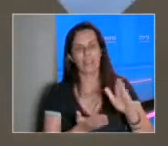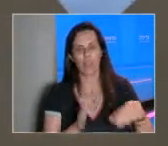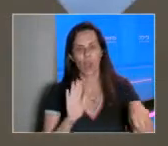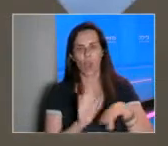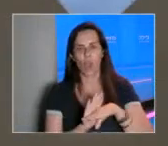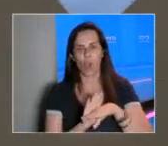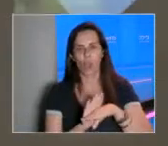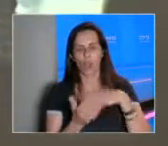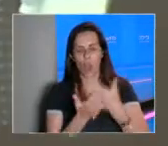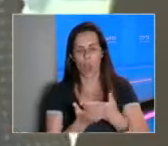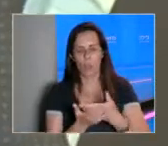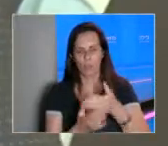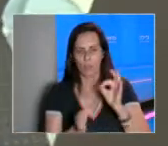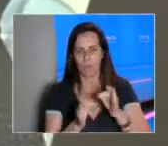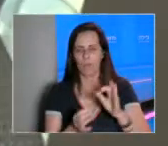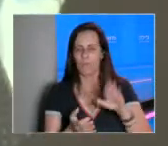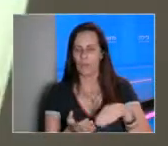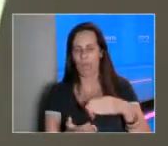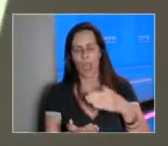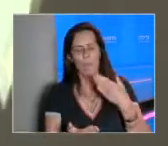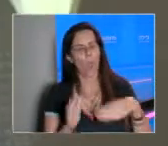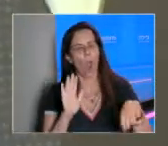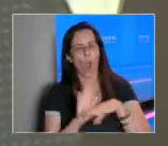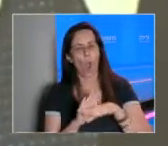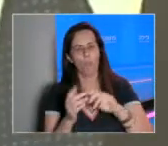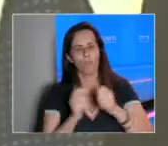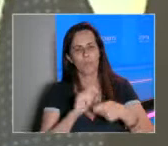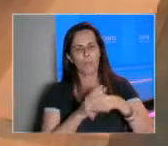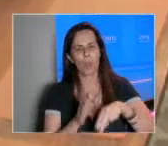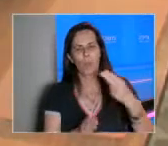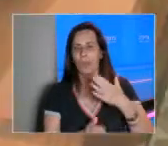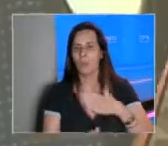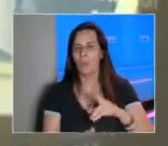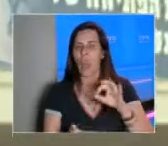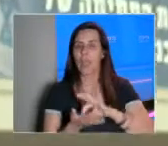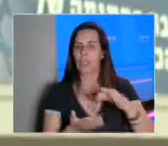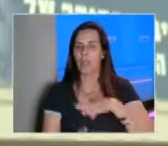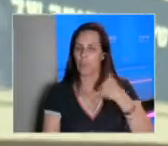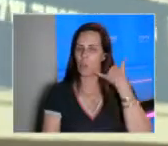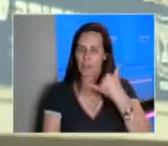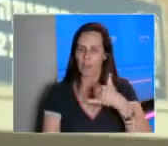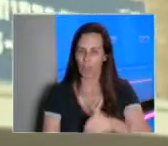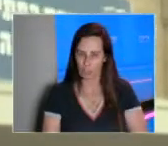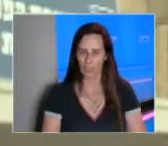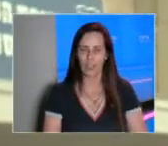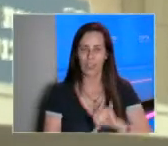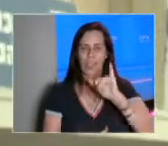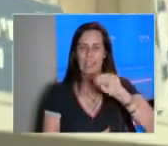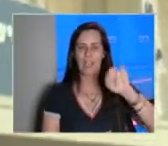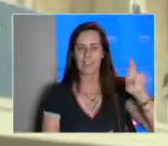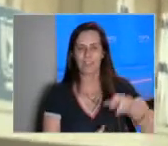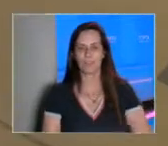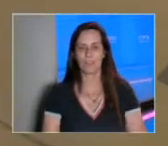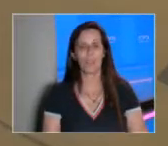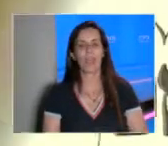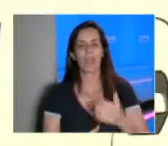חוק היועמ"שים וחוק האוסר המרה, דיברנו על זה קודם לכן, על כל זה ועוד נרצה לשמוע מכתבנו יניר קוזין, שלום. שלום, אדוני